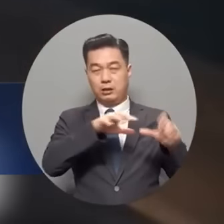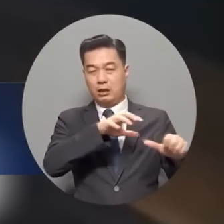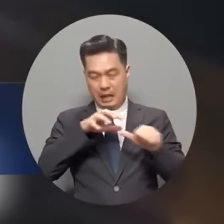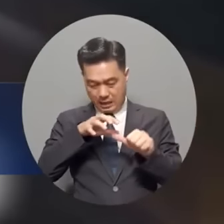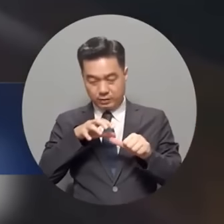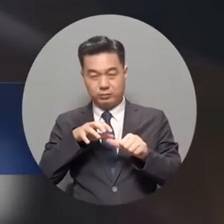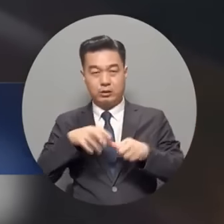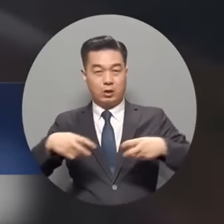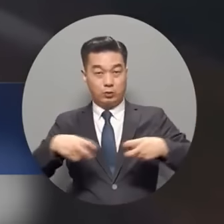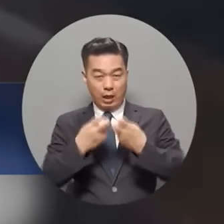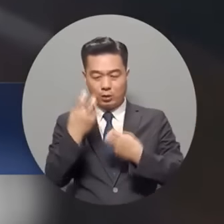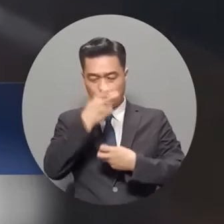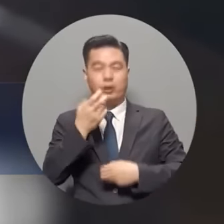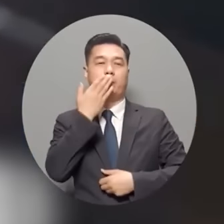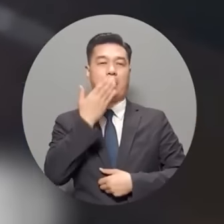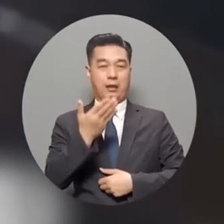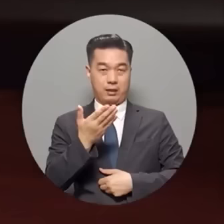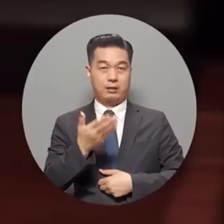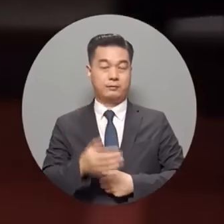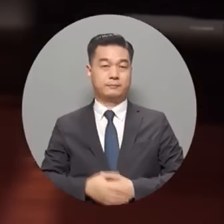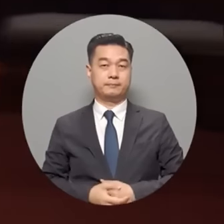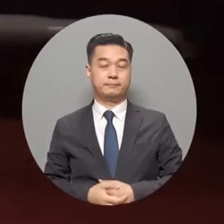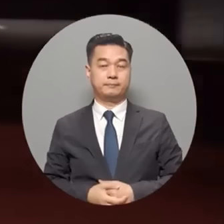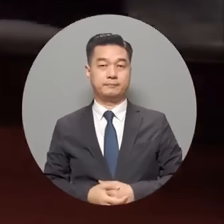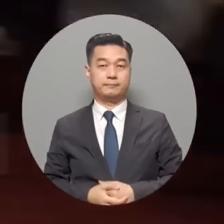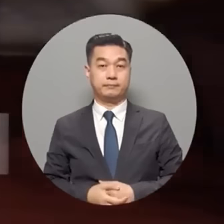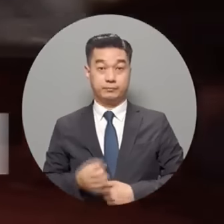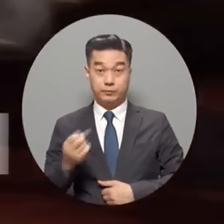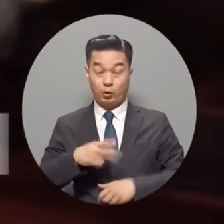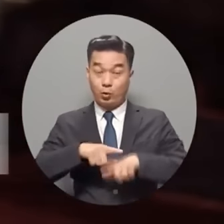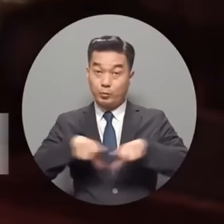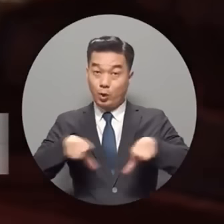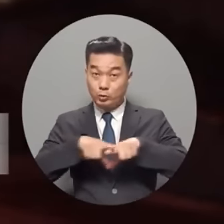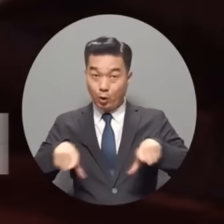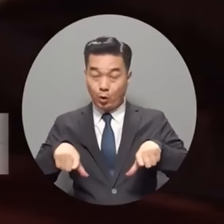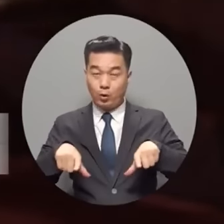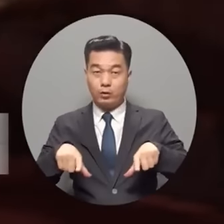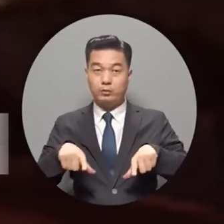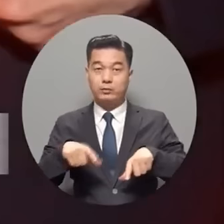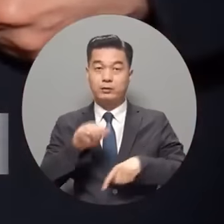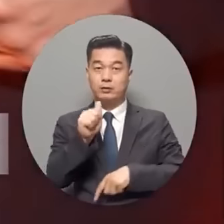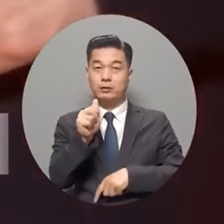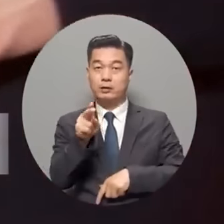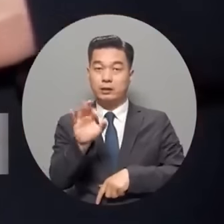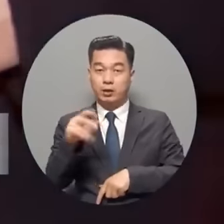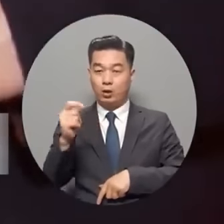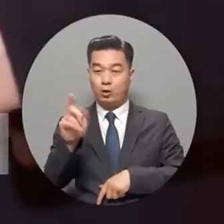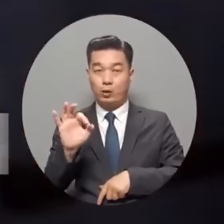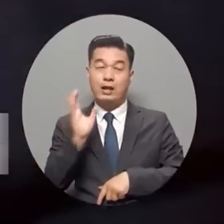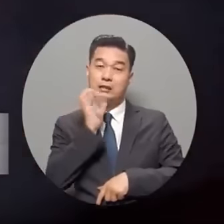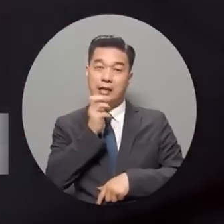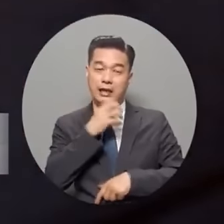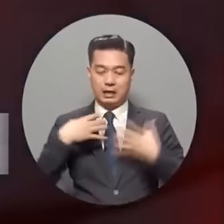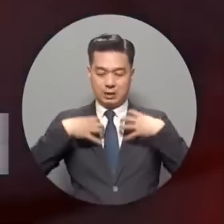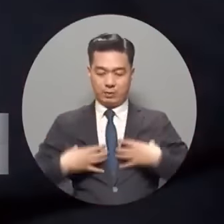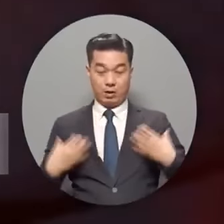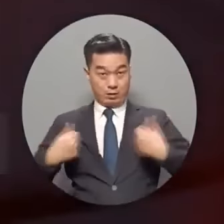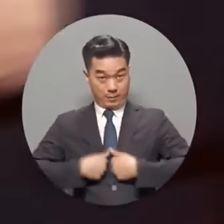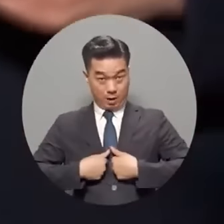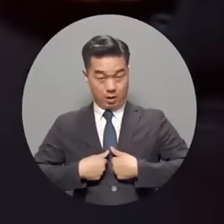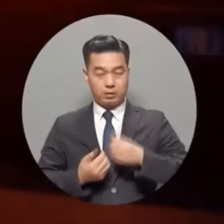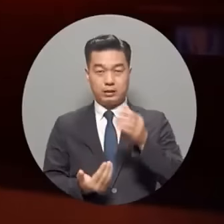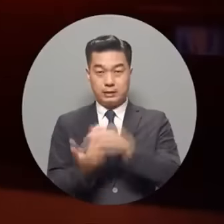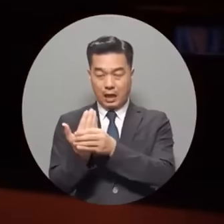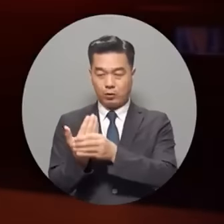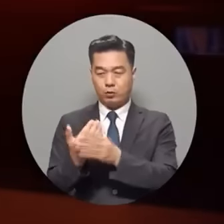교통 사고 조사가 이루어질 수 있습니다 또 평소 형광 조끼를 차량에 구비해 야간 사고 발생시 착용하면 2차